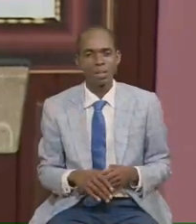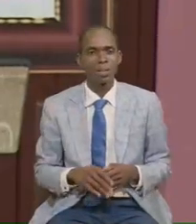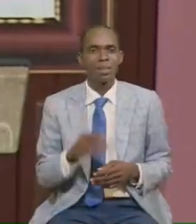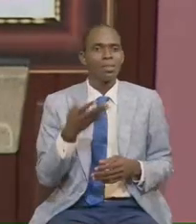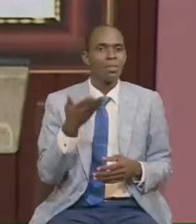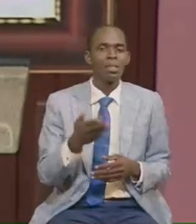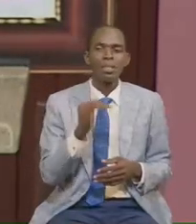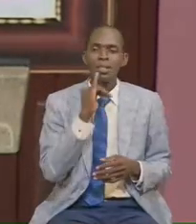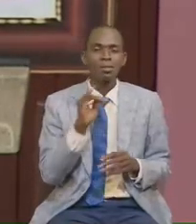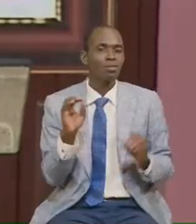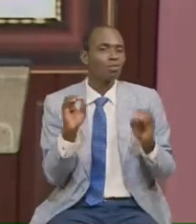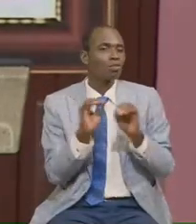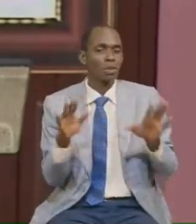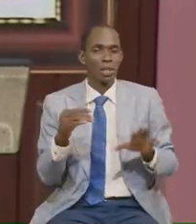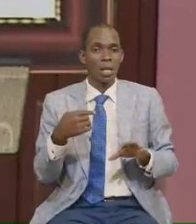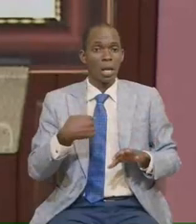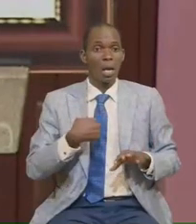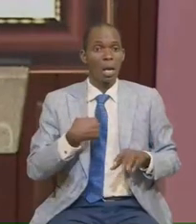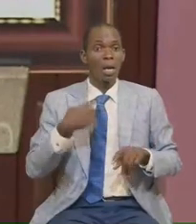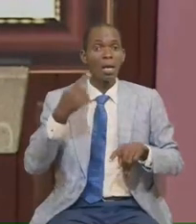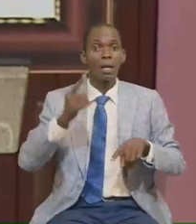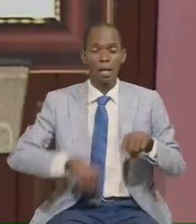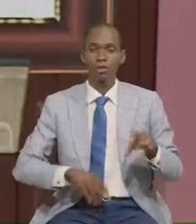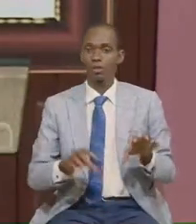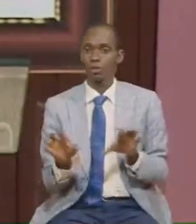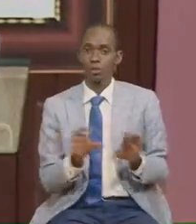Il n'y a rien que je puisse faire. Regardez ici.